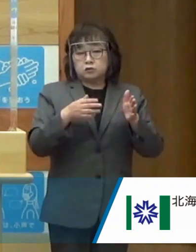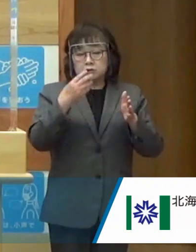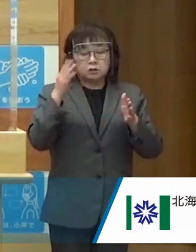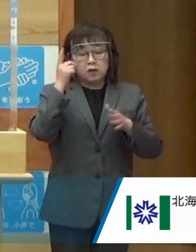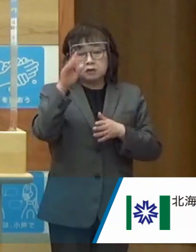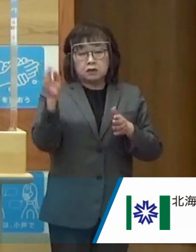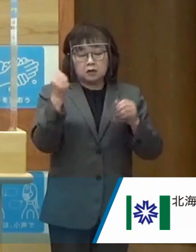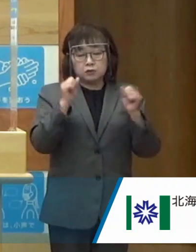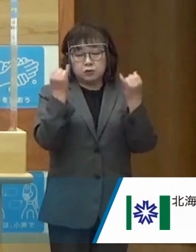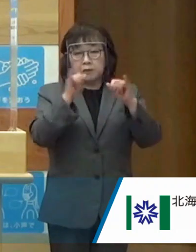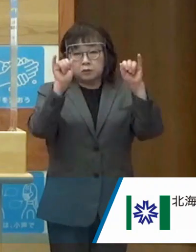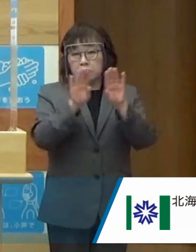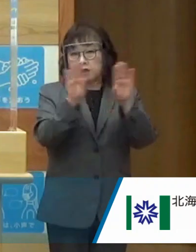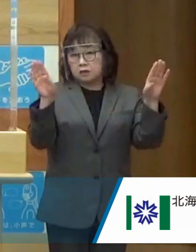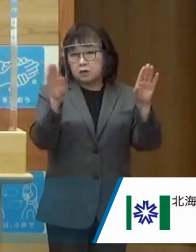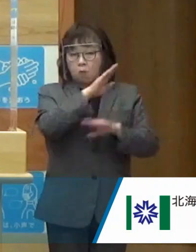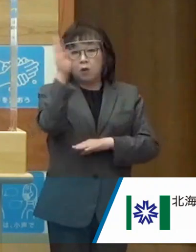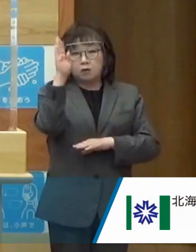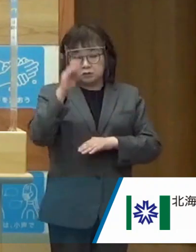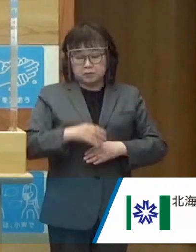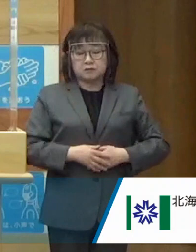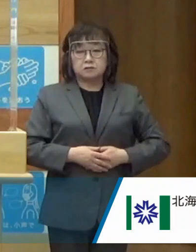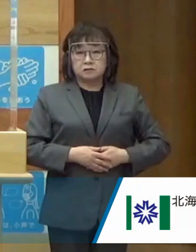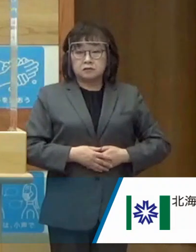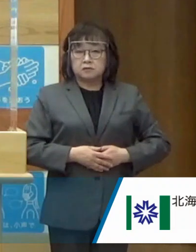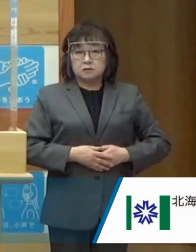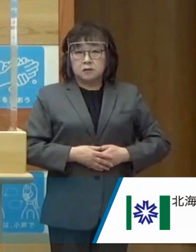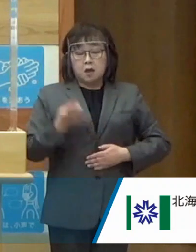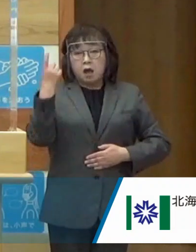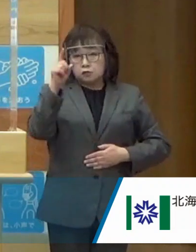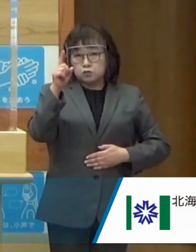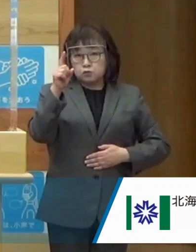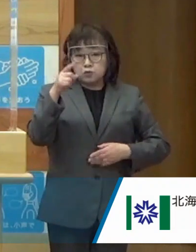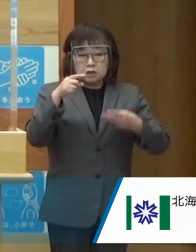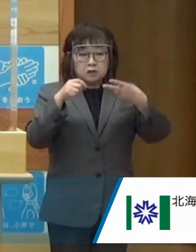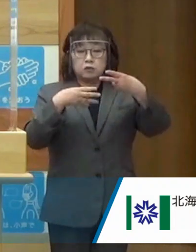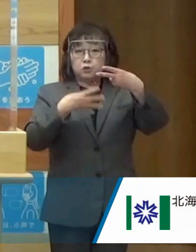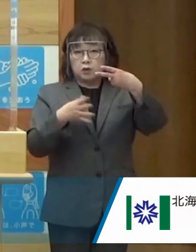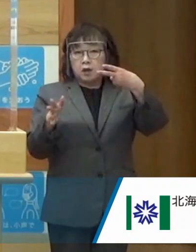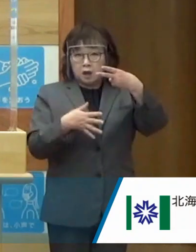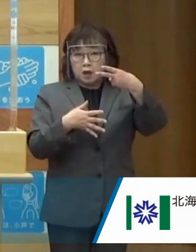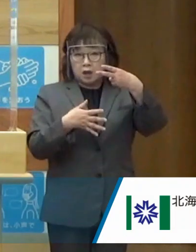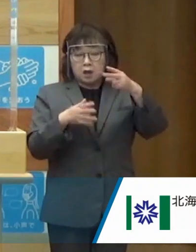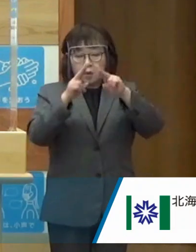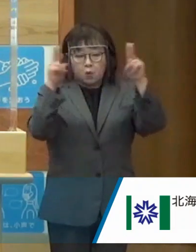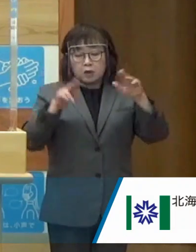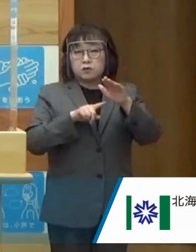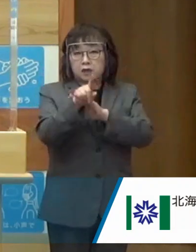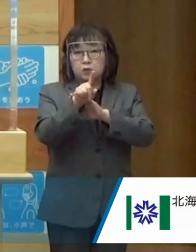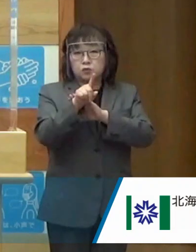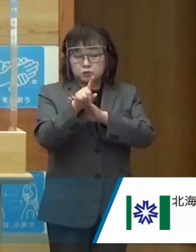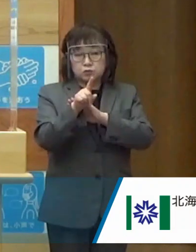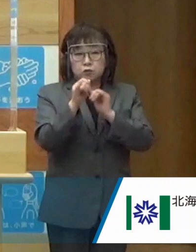内各地で冬のイベント開催が本格化いたします。明日2月4日からは北海道を代表